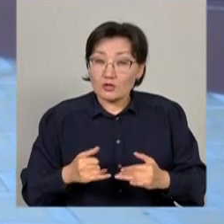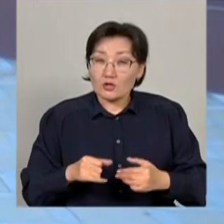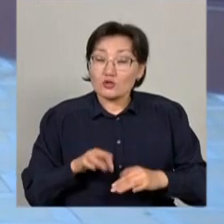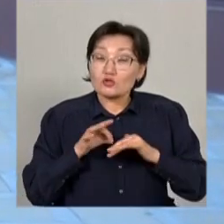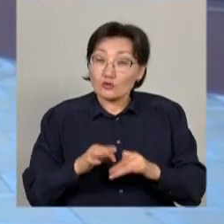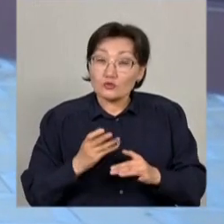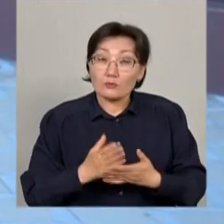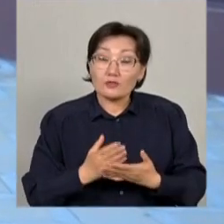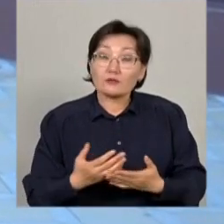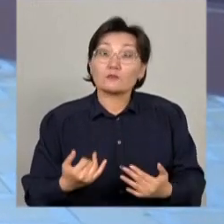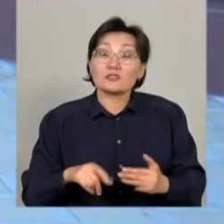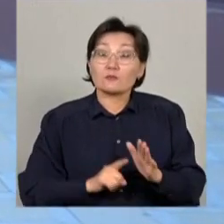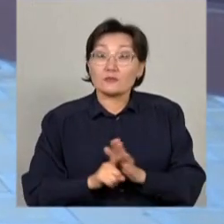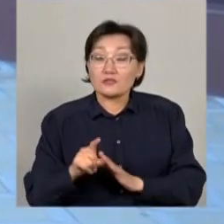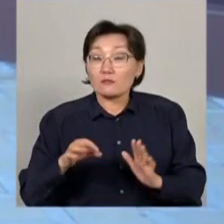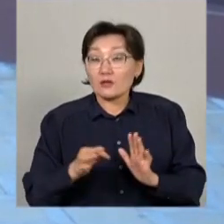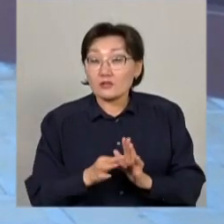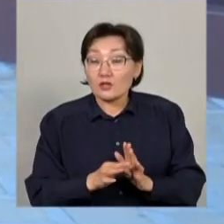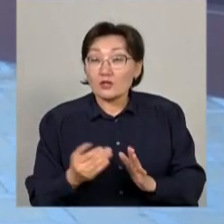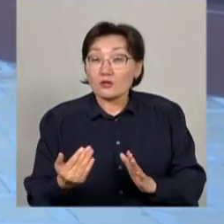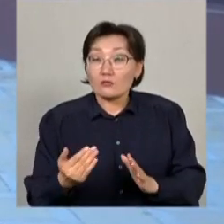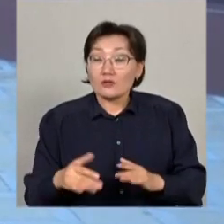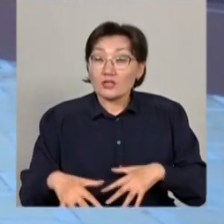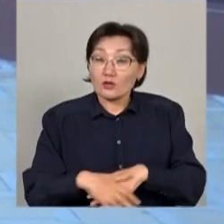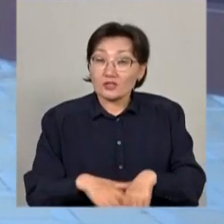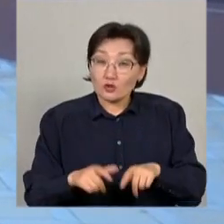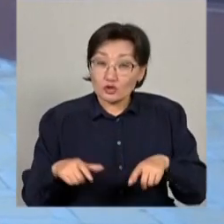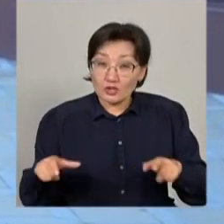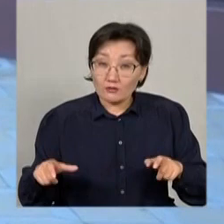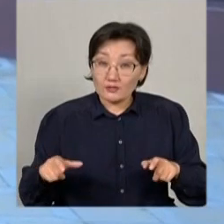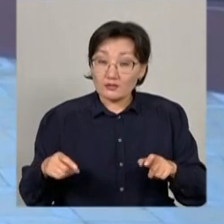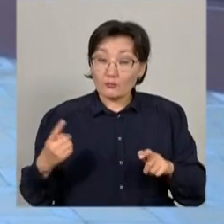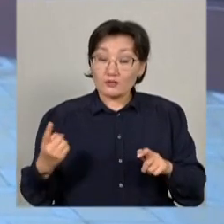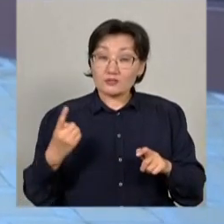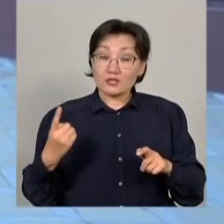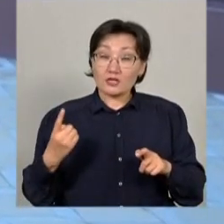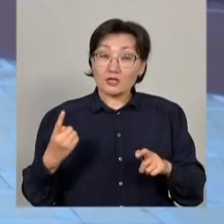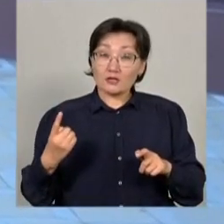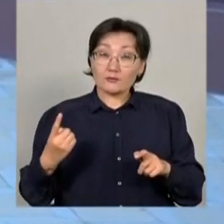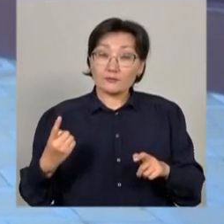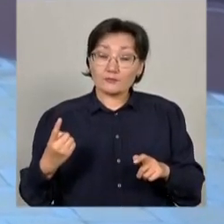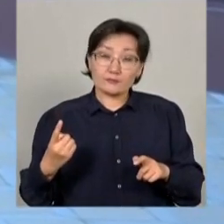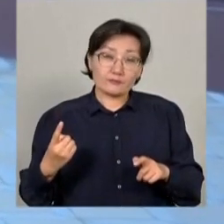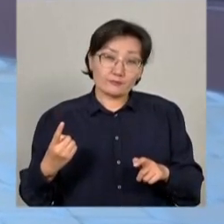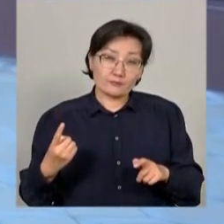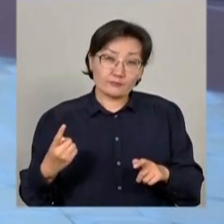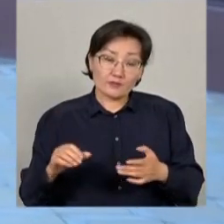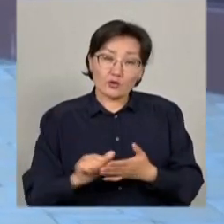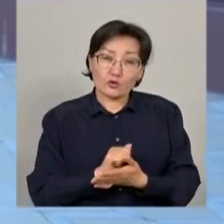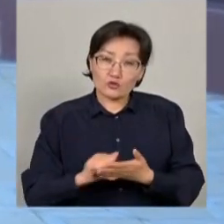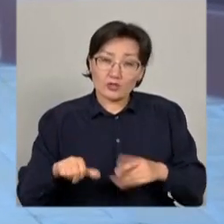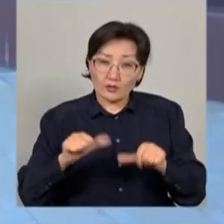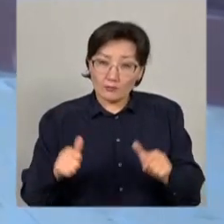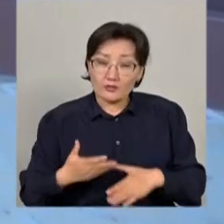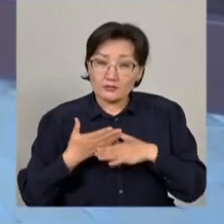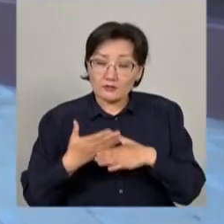Қазіргі біздің бастапқы мақсатымыз ол жерде халық тұрғындарымен бірінші құжаттандырып алу. Жалпы өрде тұрып